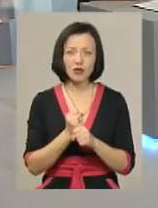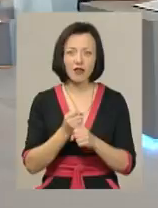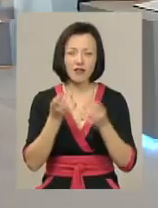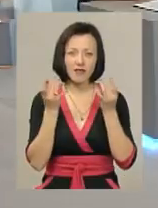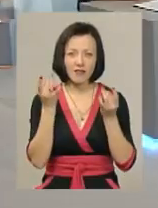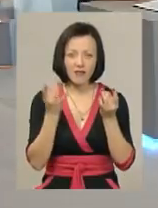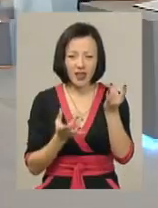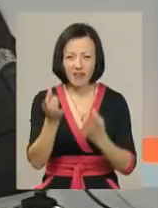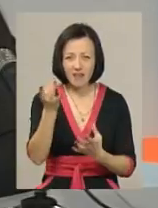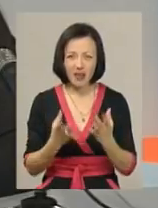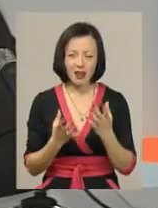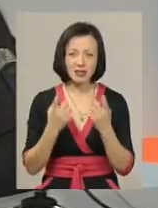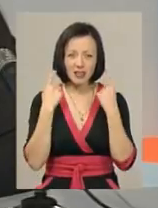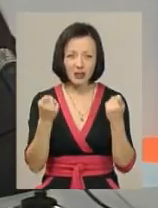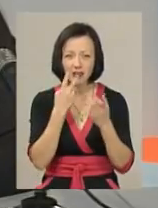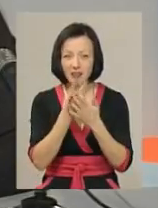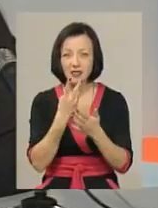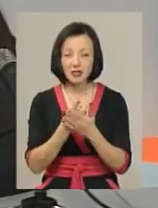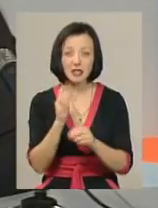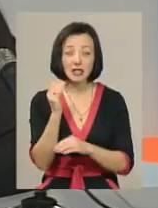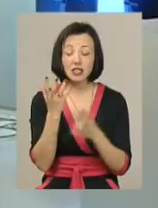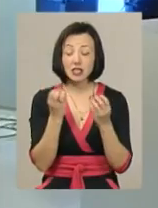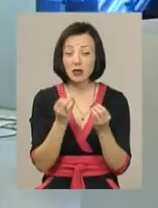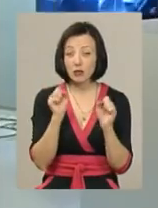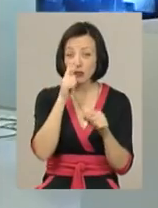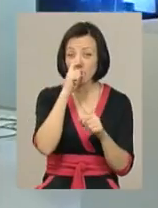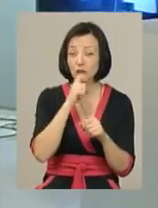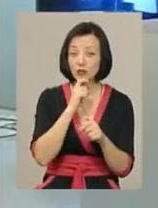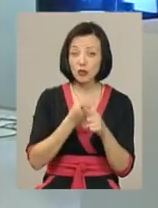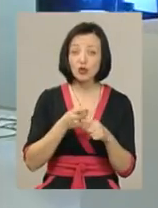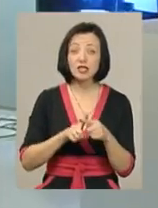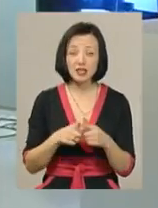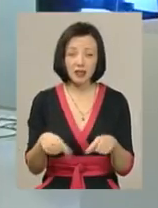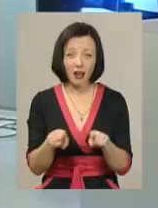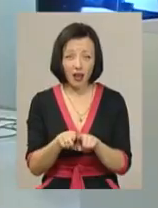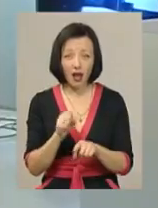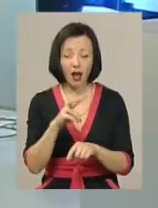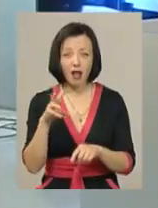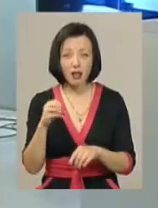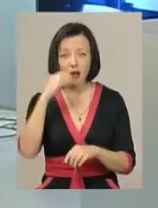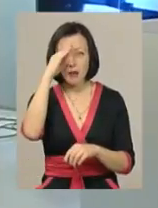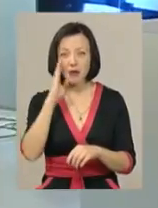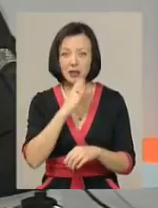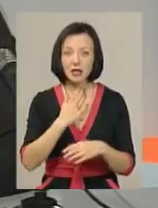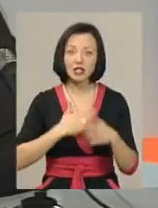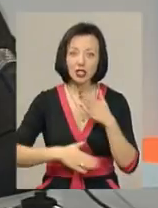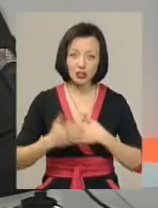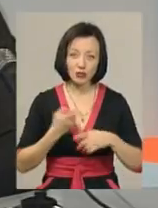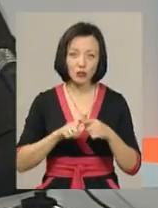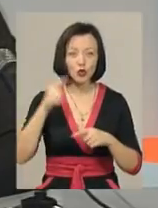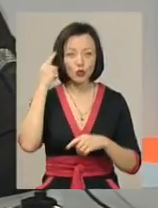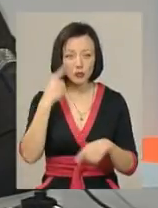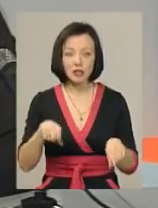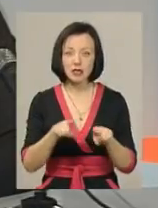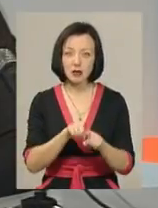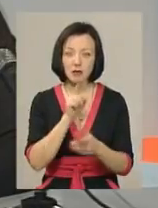феєрверки салюти І от дивись дивись дивись дитина ще може навіть не розуміє що то таке але батька батьки тішаться цьому і Вони думають